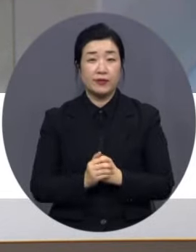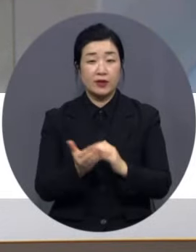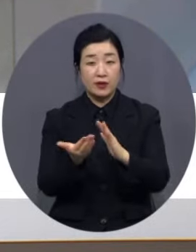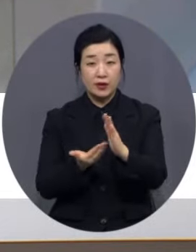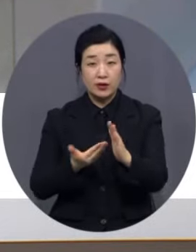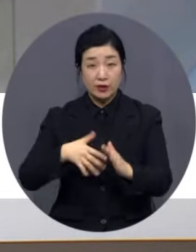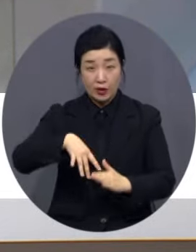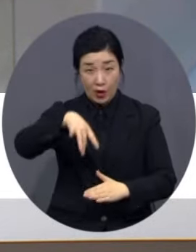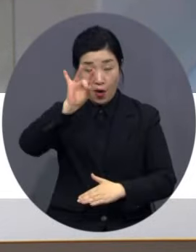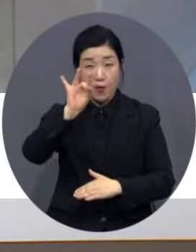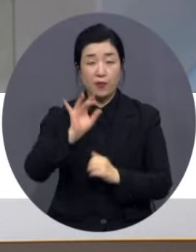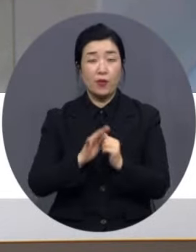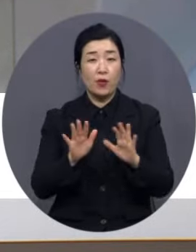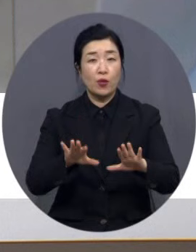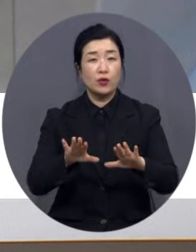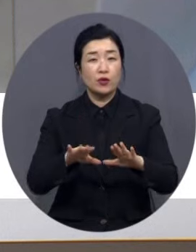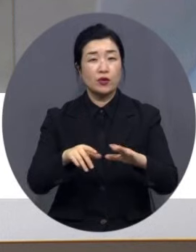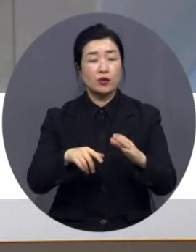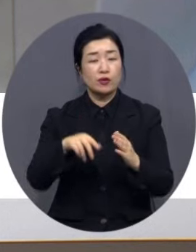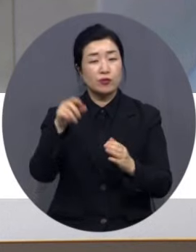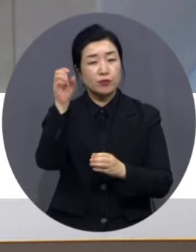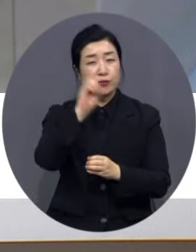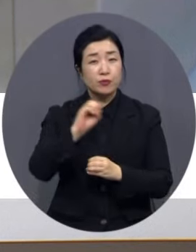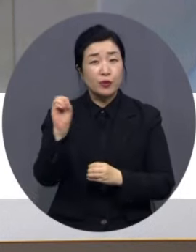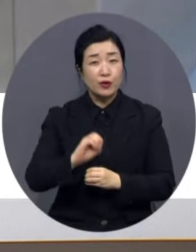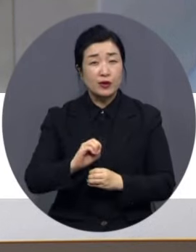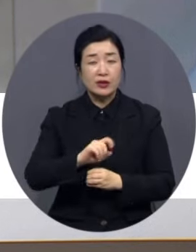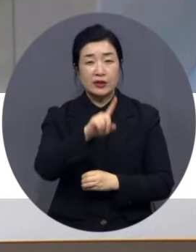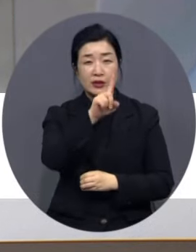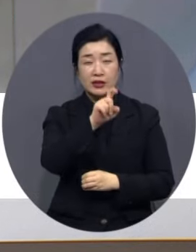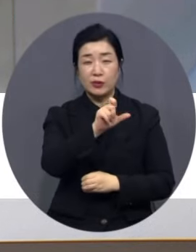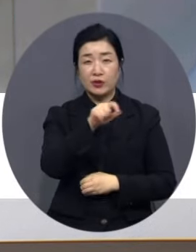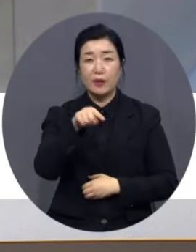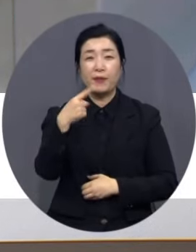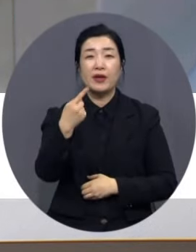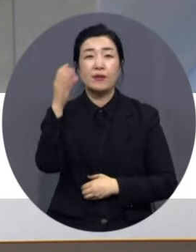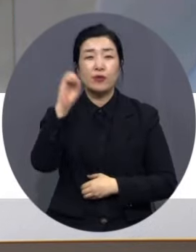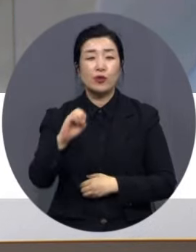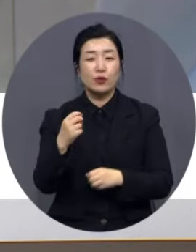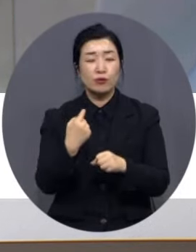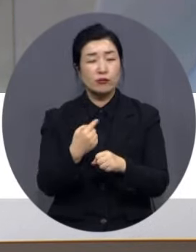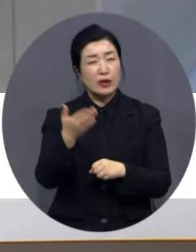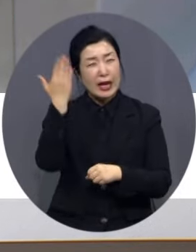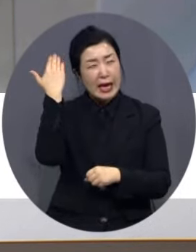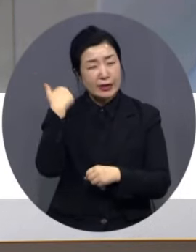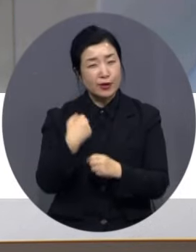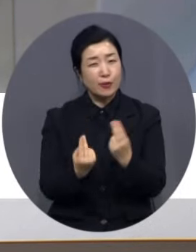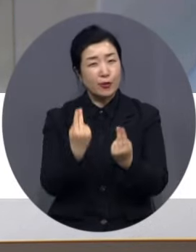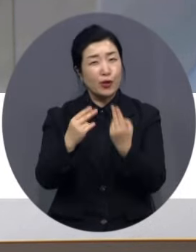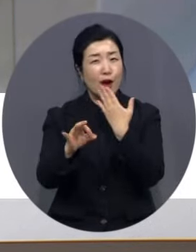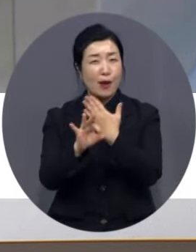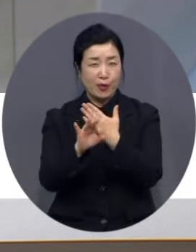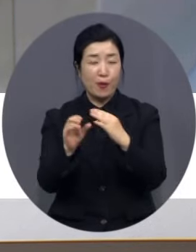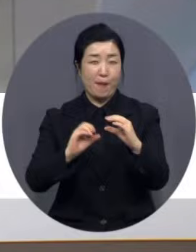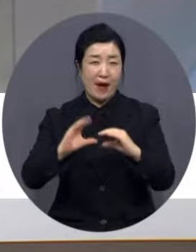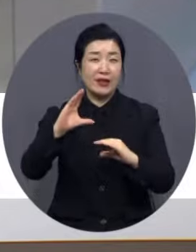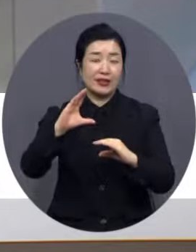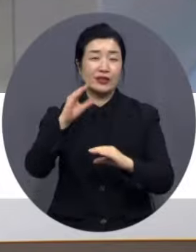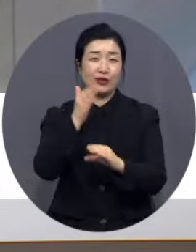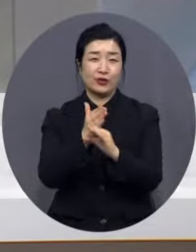투표 첫날인 오늘 제주 지역의 투표율은 15.1% 지난 총선보다 투표 열기가 뜨거웠습니다